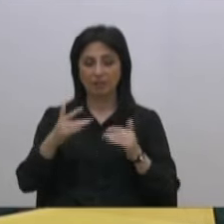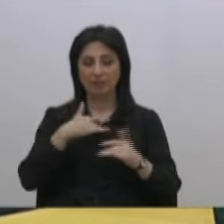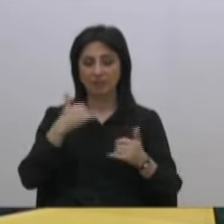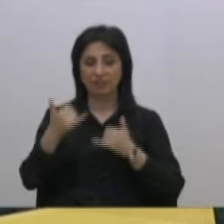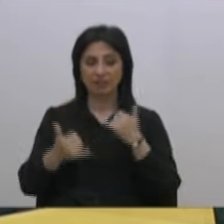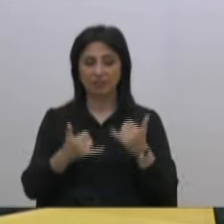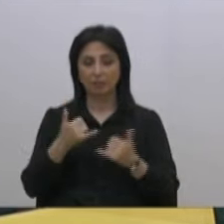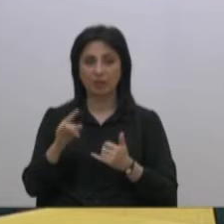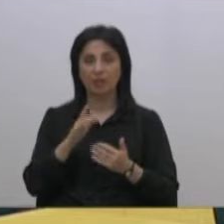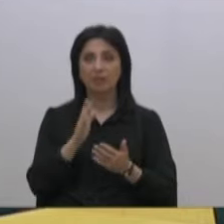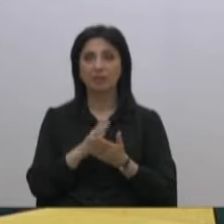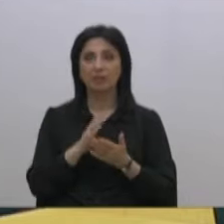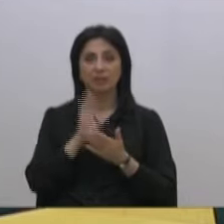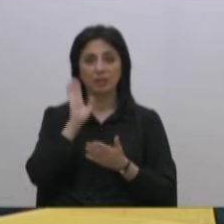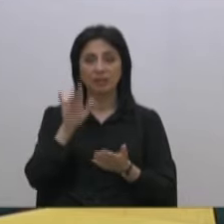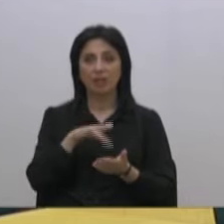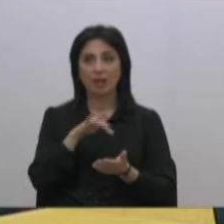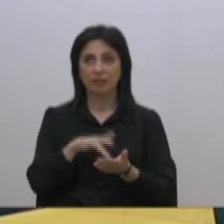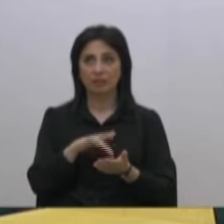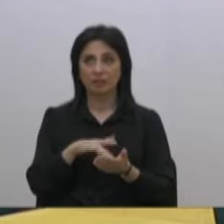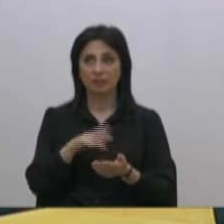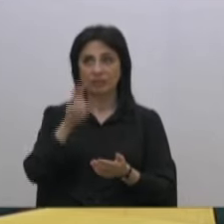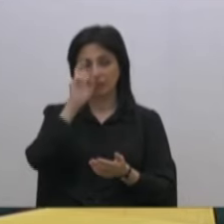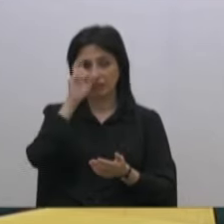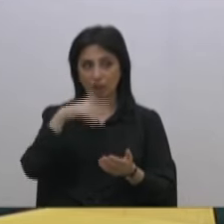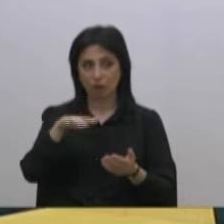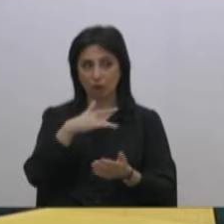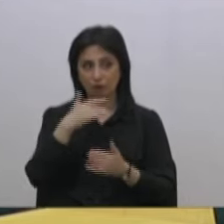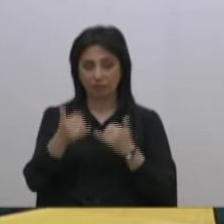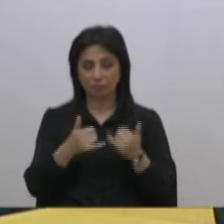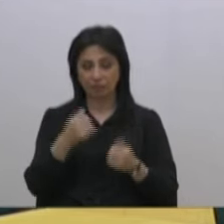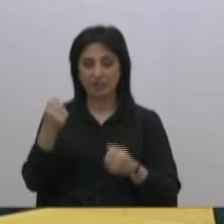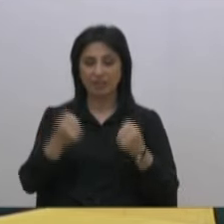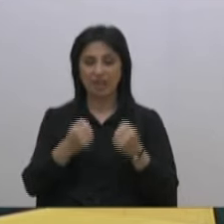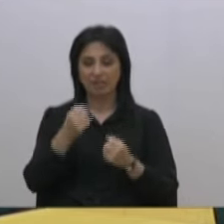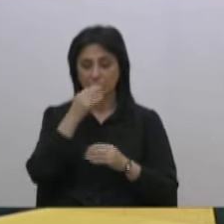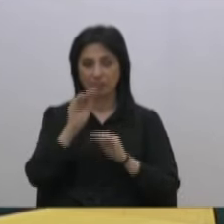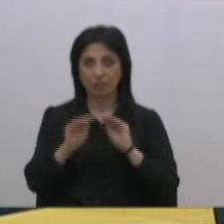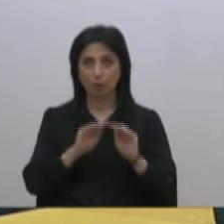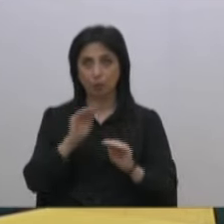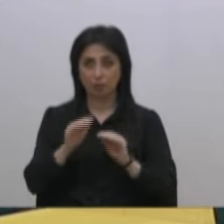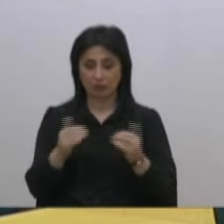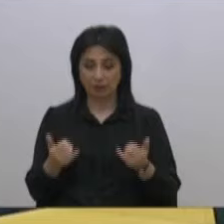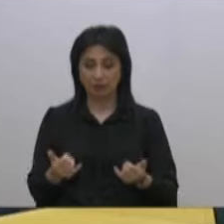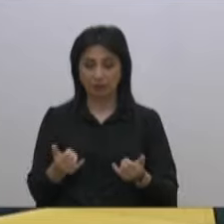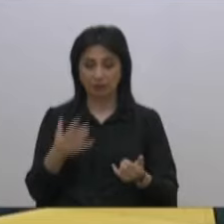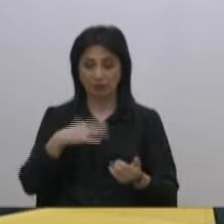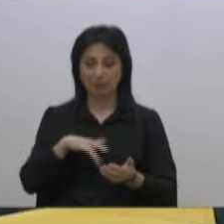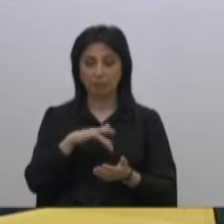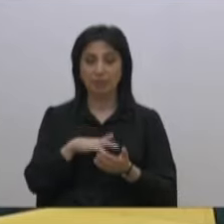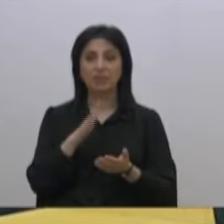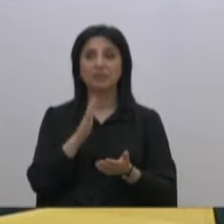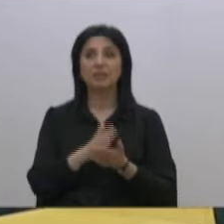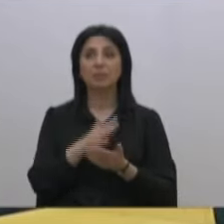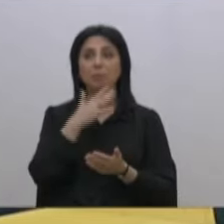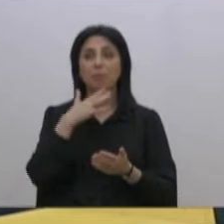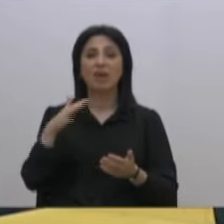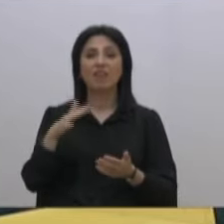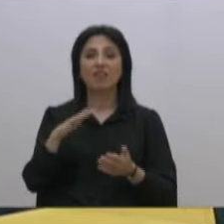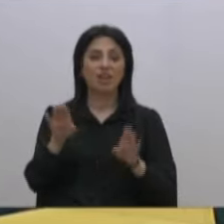სერვისებით, რომელიც აქვს დედაქალაქს, საჯარო სერვისებით, სატრანსპორტო ინფრასტრუქტურით. დღეს თბილისი არის